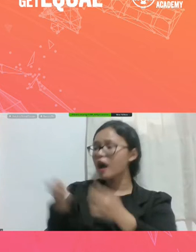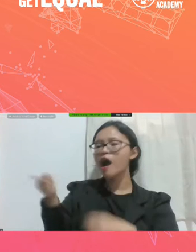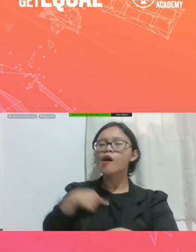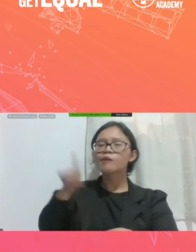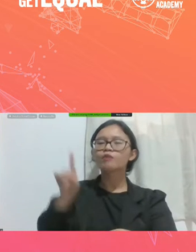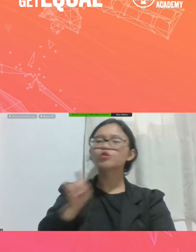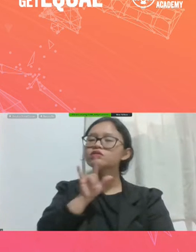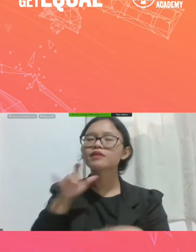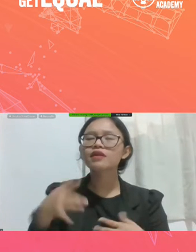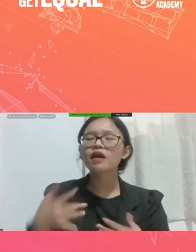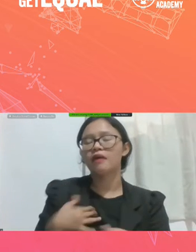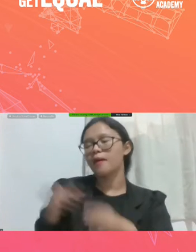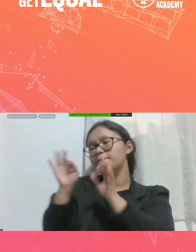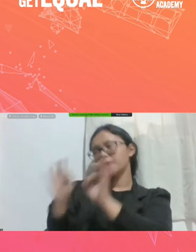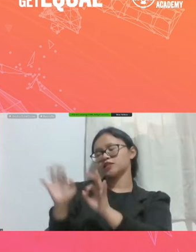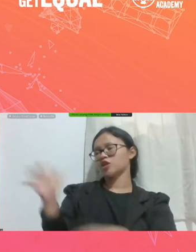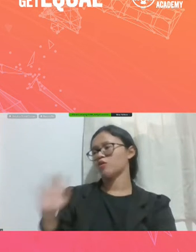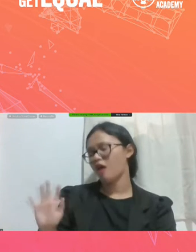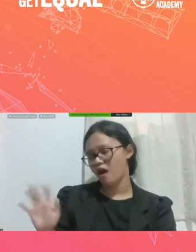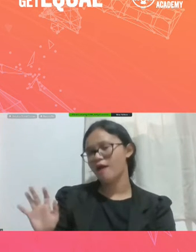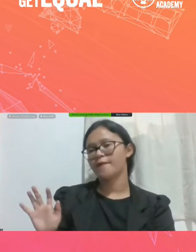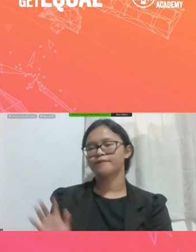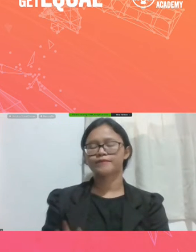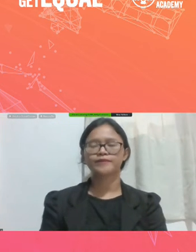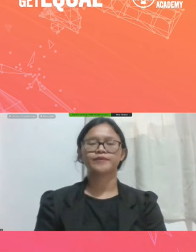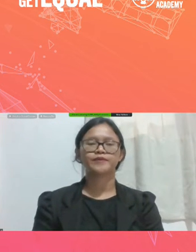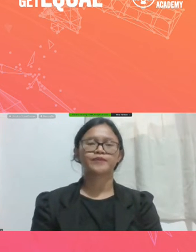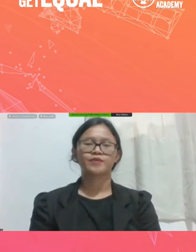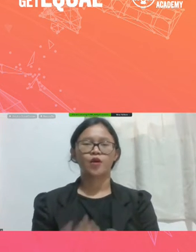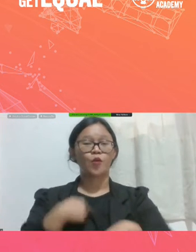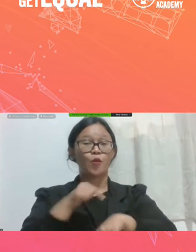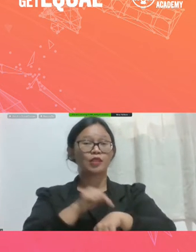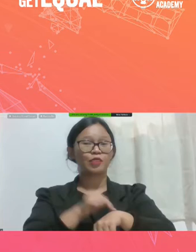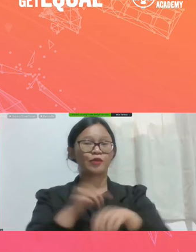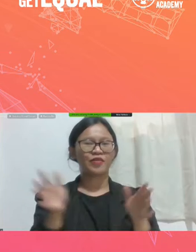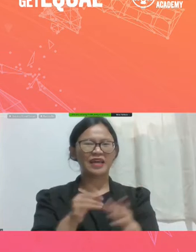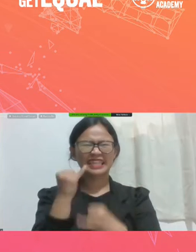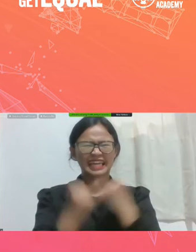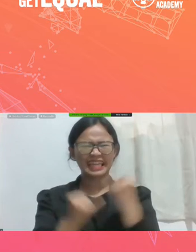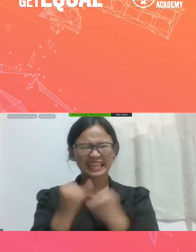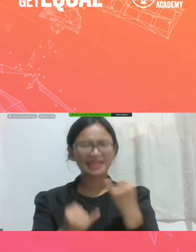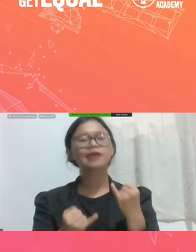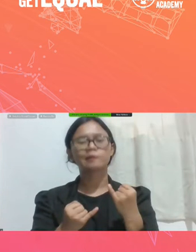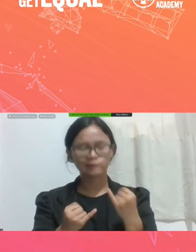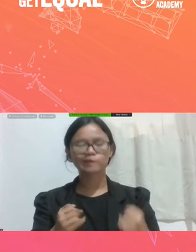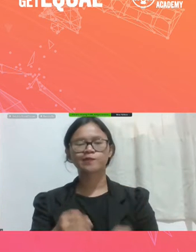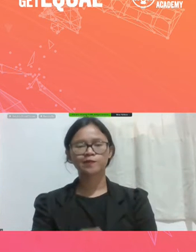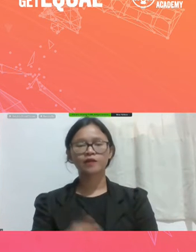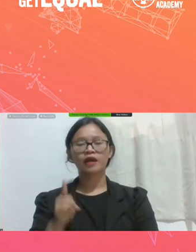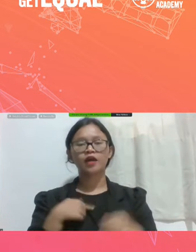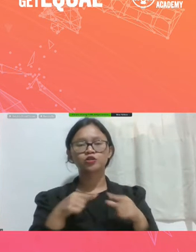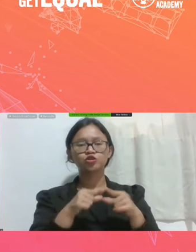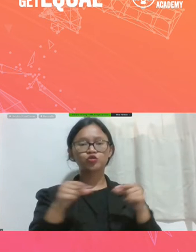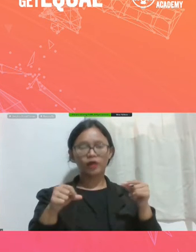mekanisme yang pas gitu ya, sesuai dengan kebutuhan anak-anak. Oke, waktu saya kayaknya habis, satu slide terakhir. Ada surat terbuka,